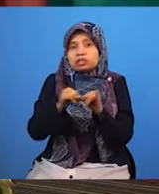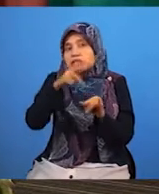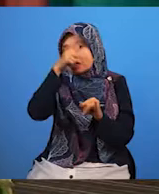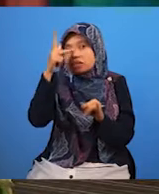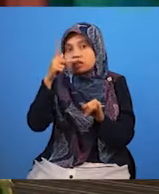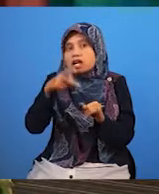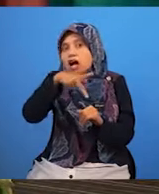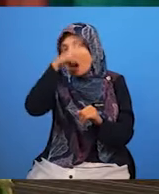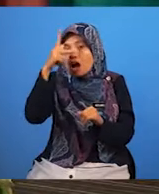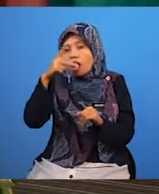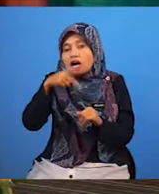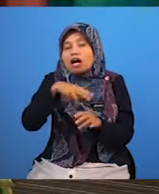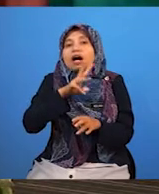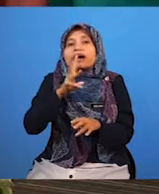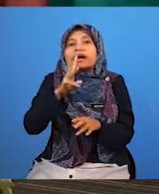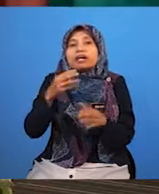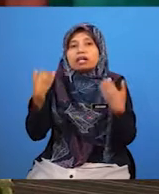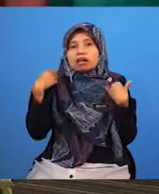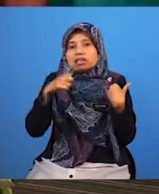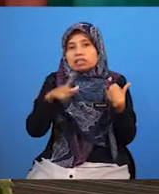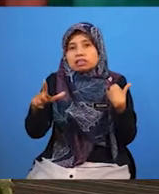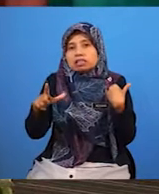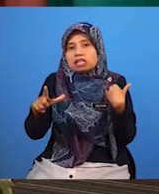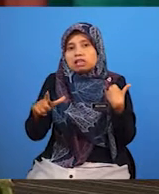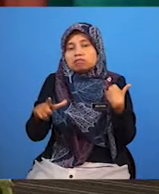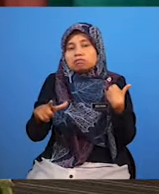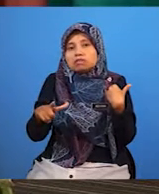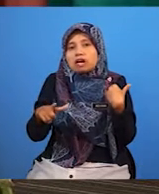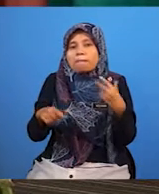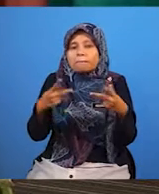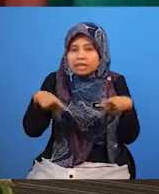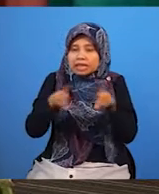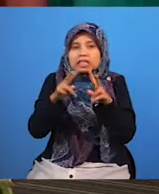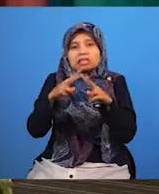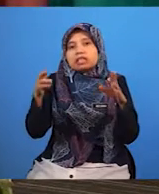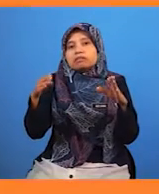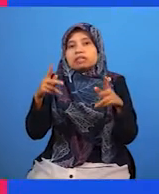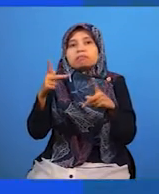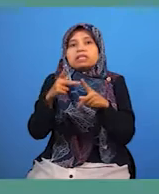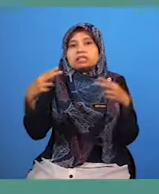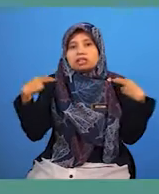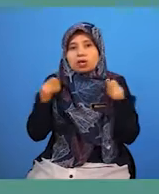adalah kerana air merupakan keperluan penting bagi semua ternakan.